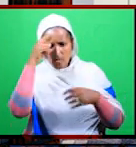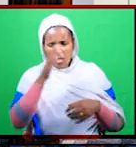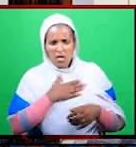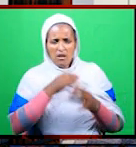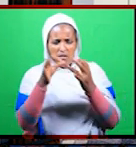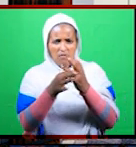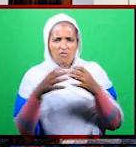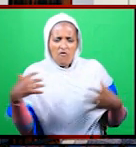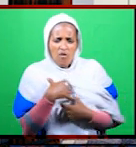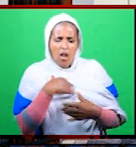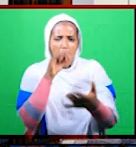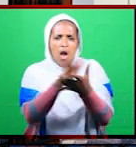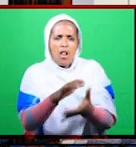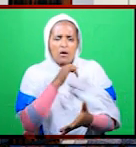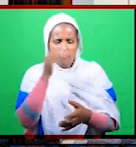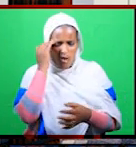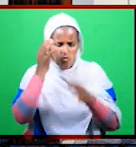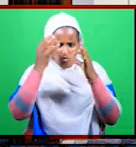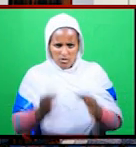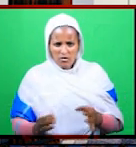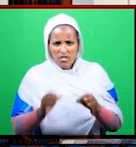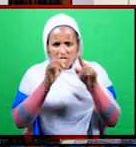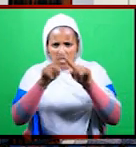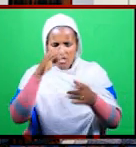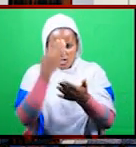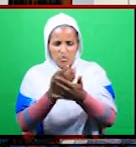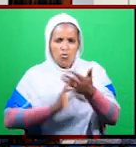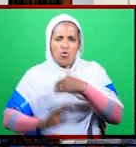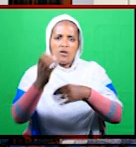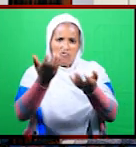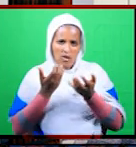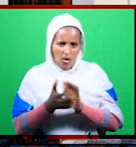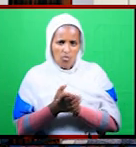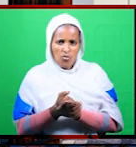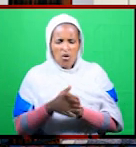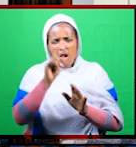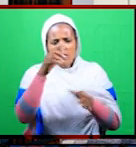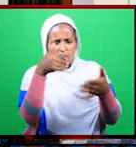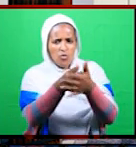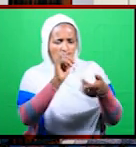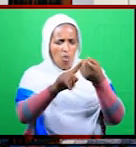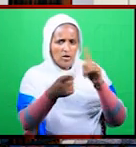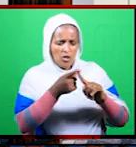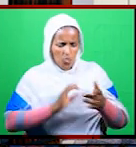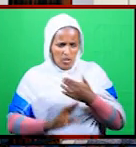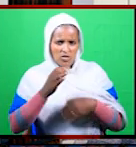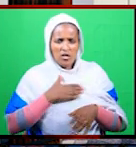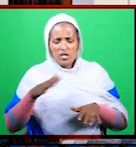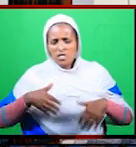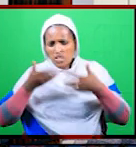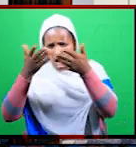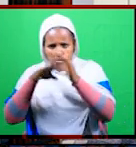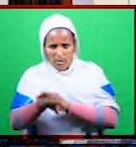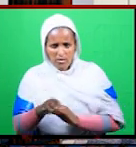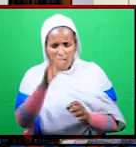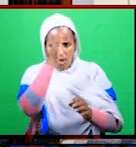ጥላቻ ምክንያት እኔም ትዳርን በመፍራት ላለማግባት ወሰድኩ። ነገር ግን ልጅ መውለድ እፈልጋለሁ። ከአንድ ከምቀርበው ጓደኛ ወልጄ